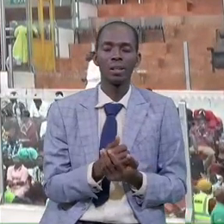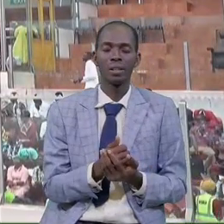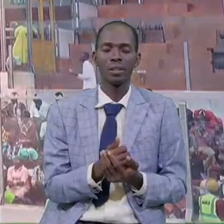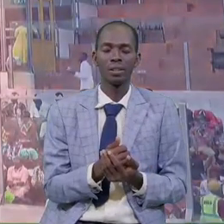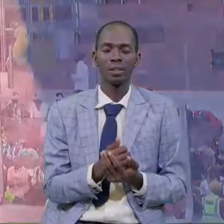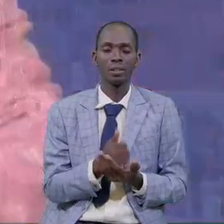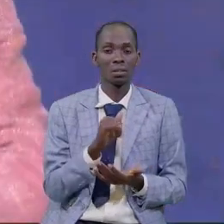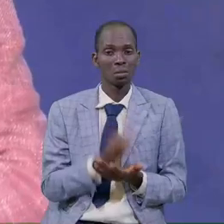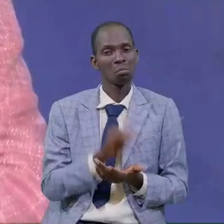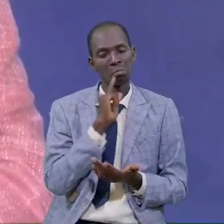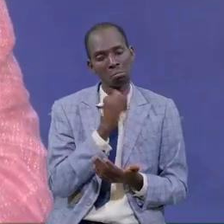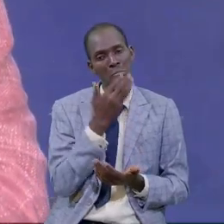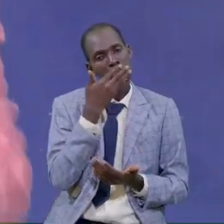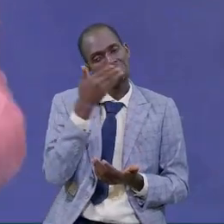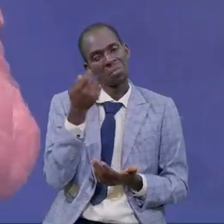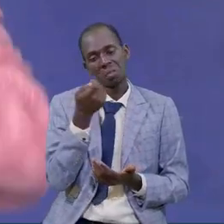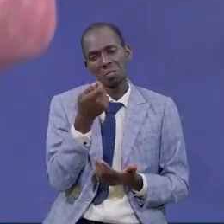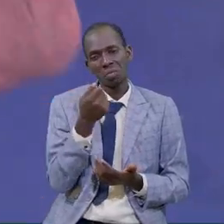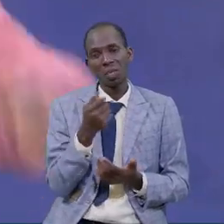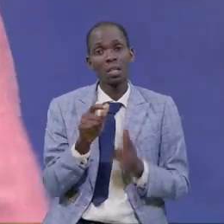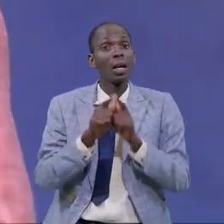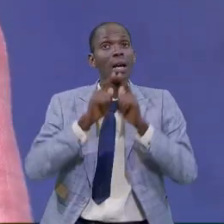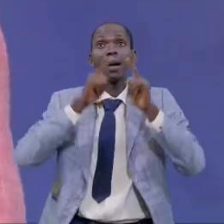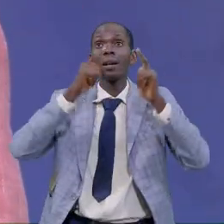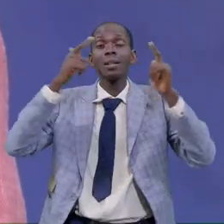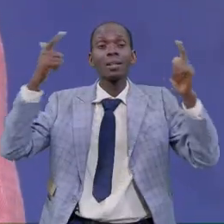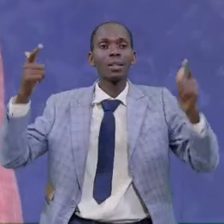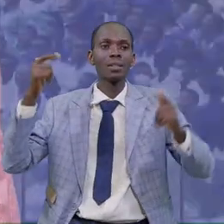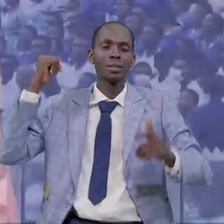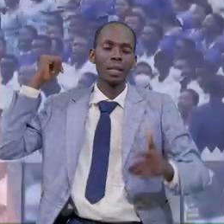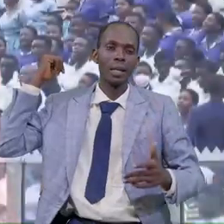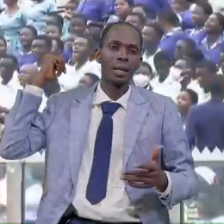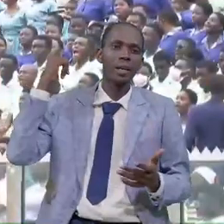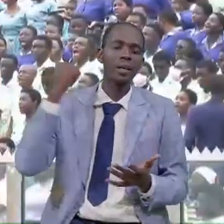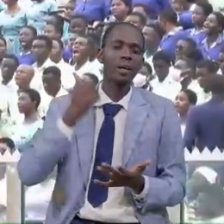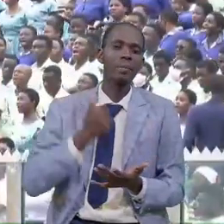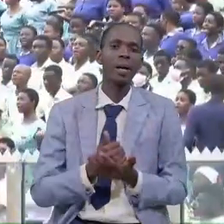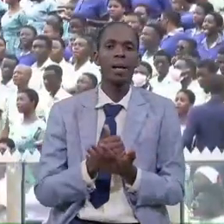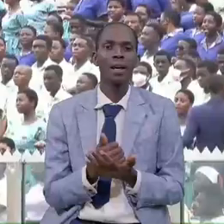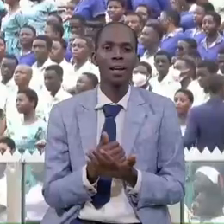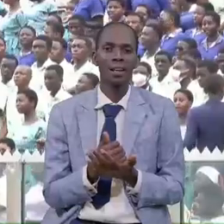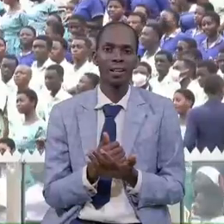Ça c'est bon, ça c'est bon, un grand amen. Mais notre amen.